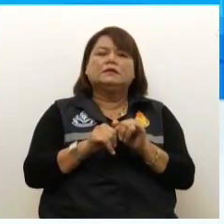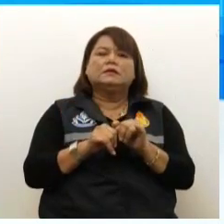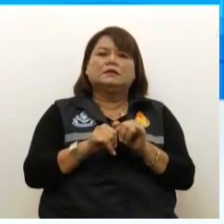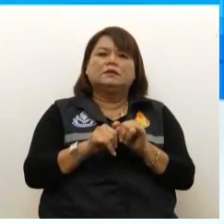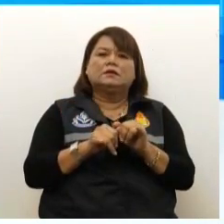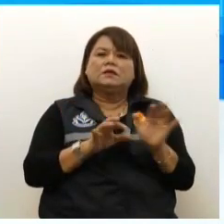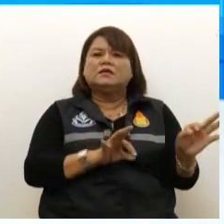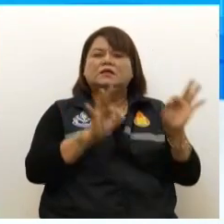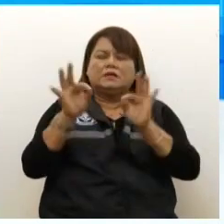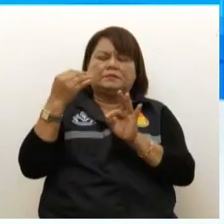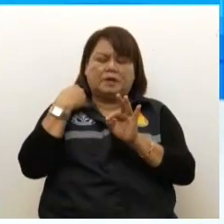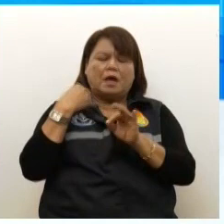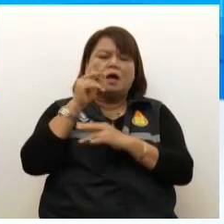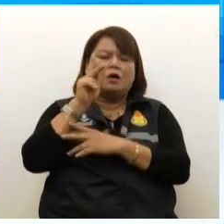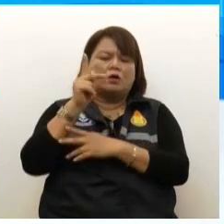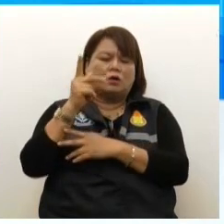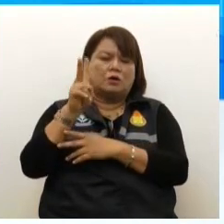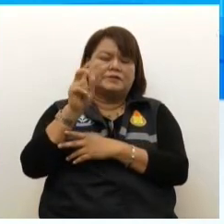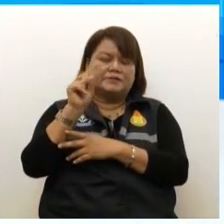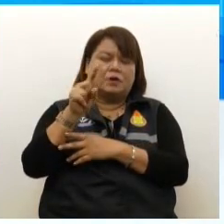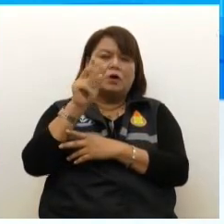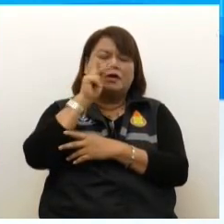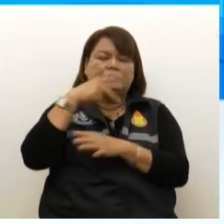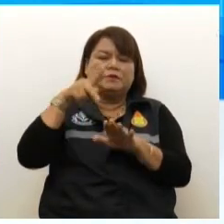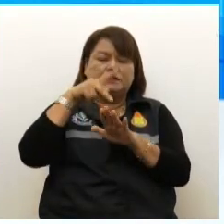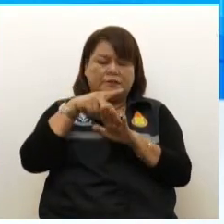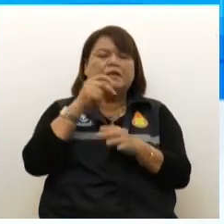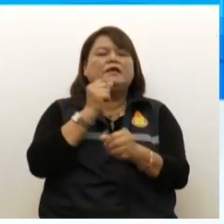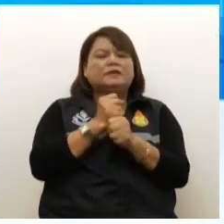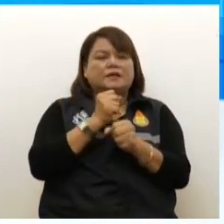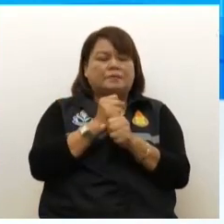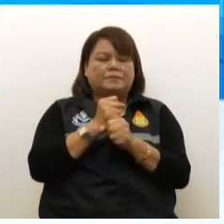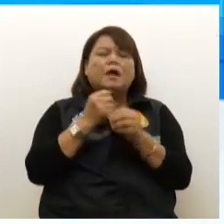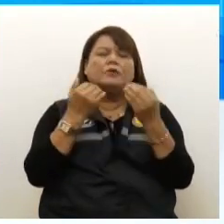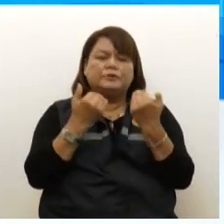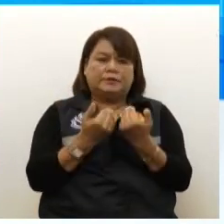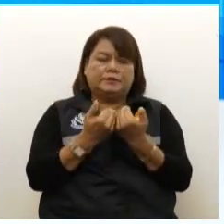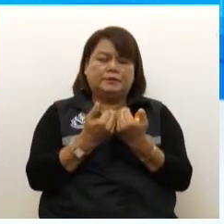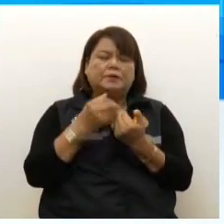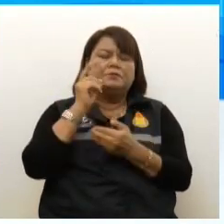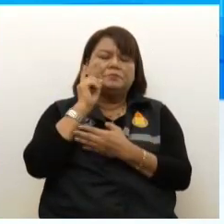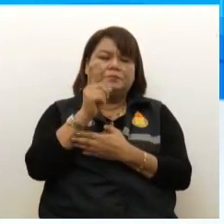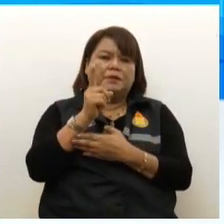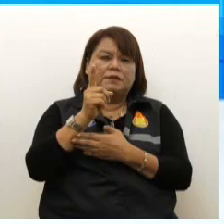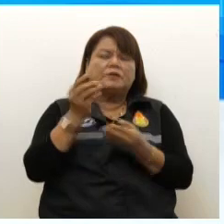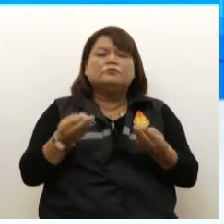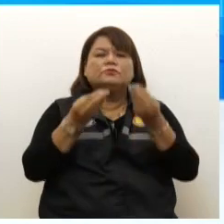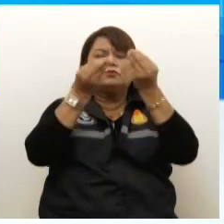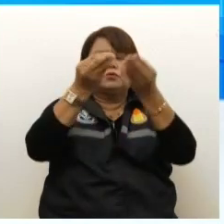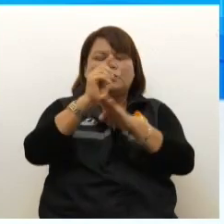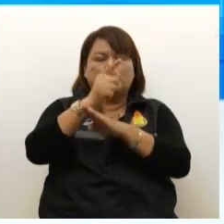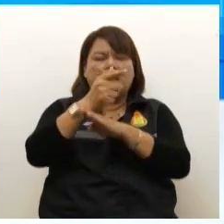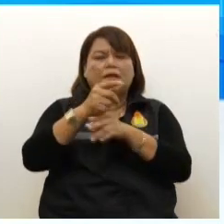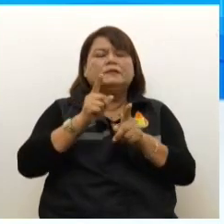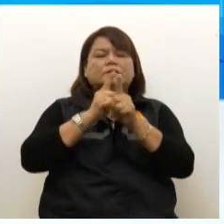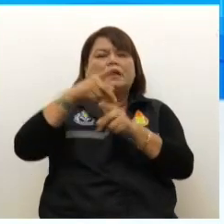อกกสเขตพื้นที่ของเรานะครับได้ปฏิบัติการคราวนี้นะครับเป็นการส่งมอบงานตามพรบ